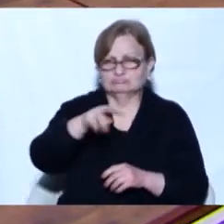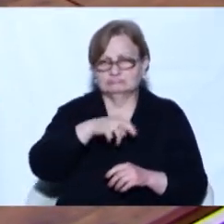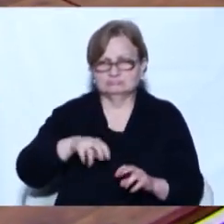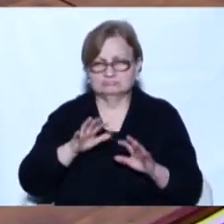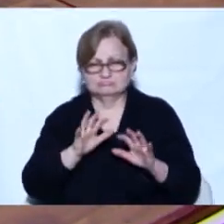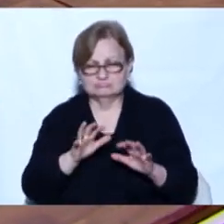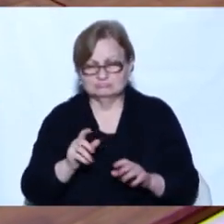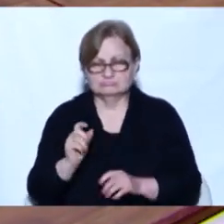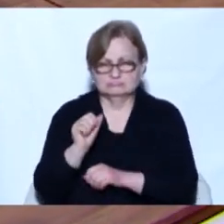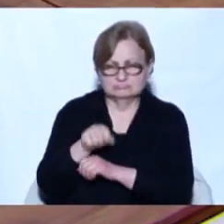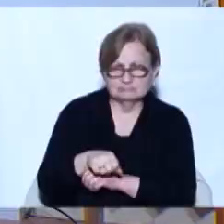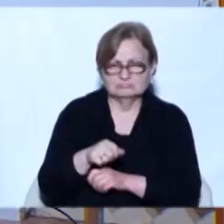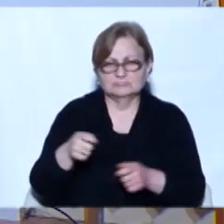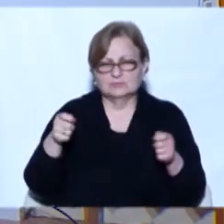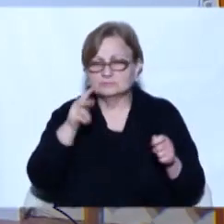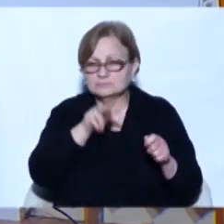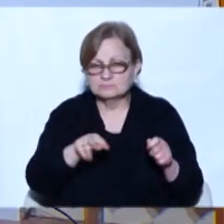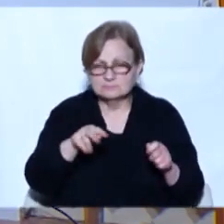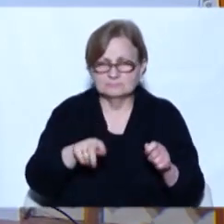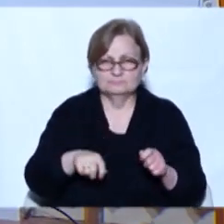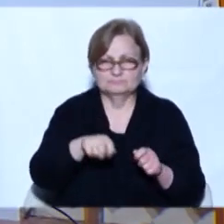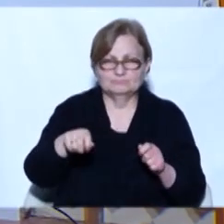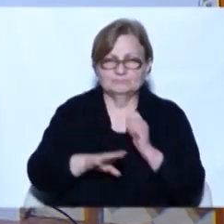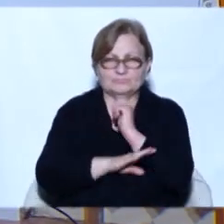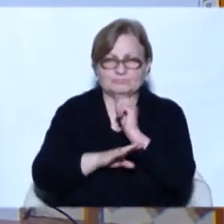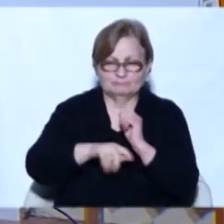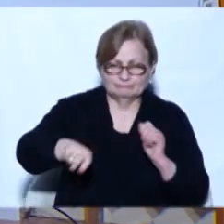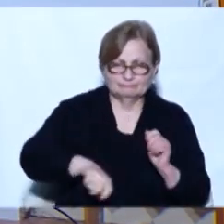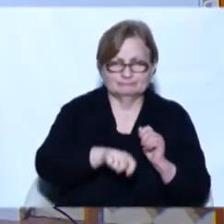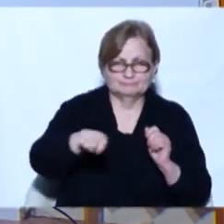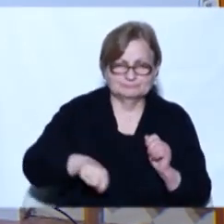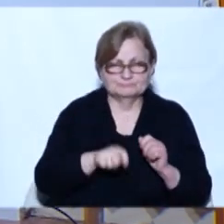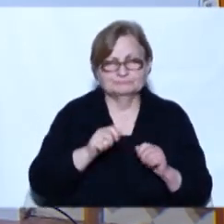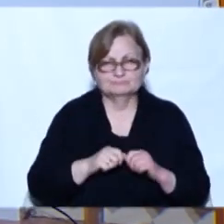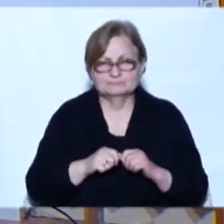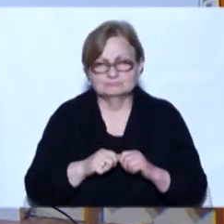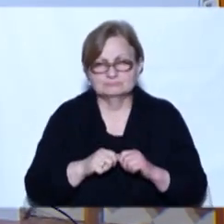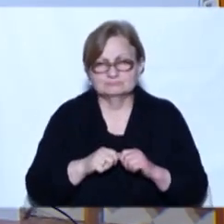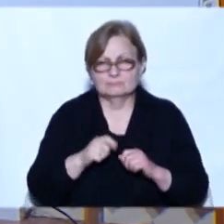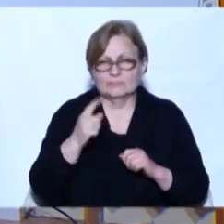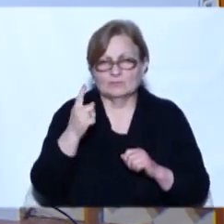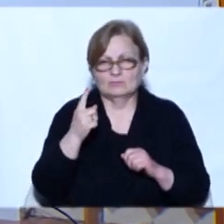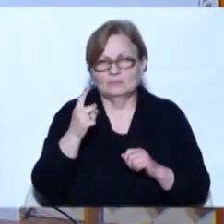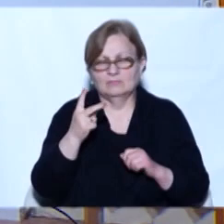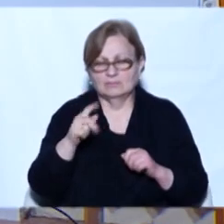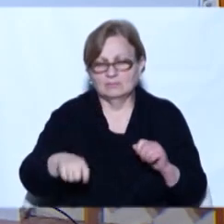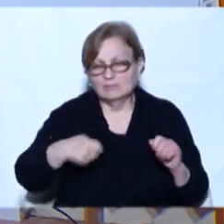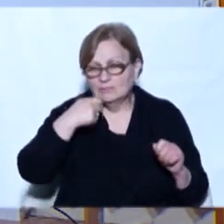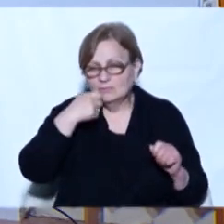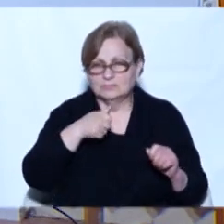დროდადრო დაიხრებოდა, ქვაბს ჩახედავდა და ხის კოს ამოურევდა. ერთი ორჯერ გემო